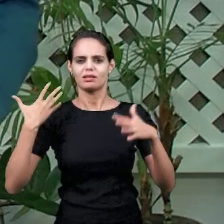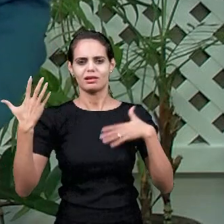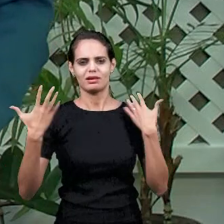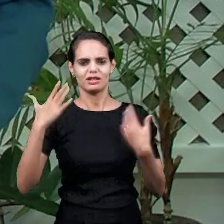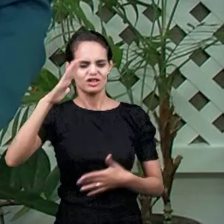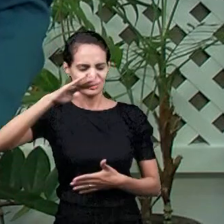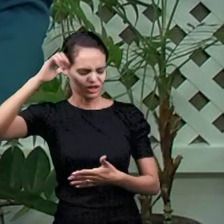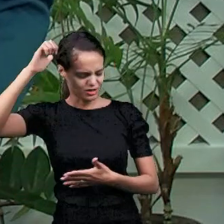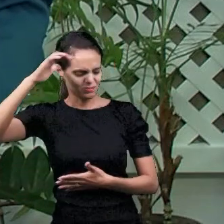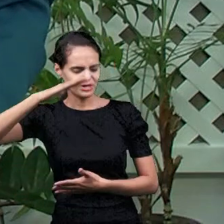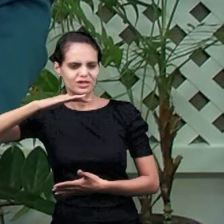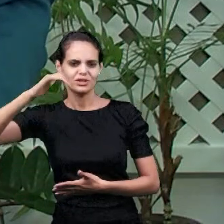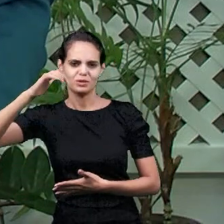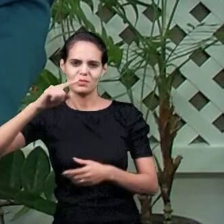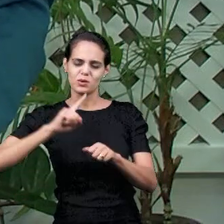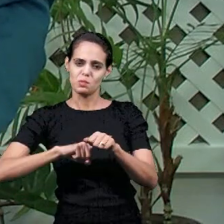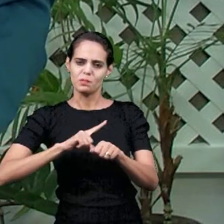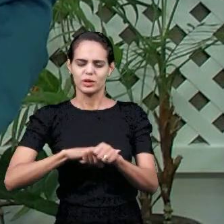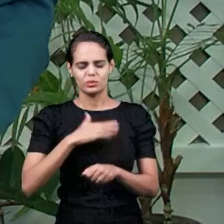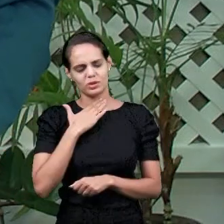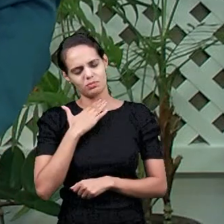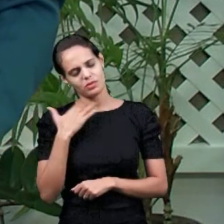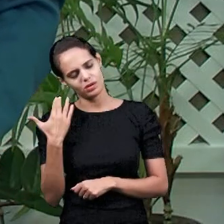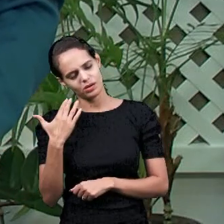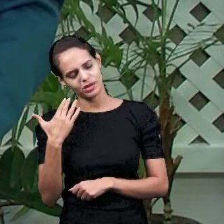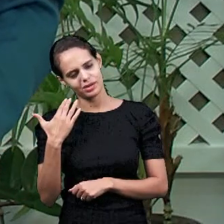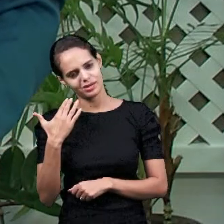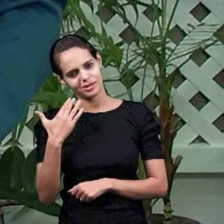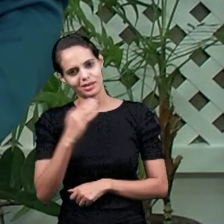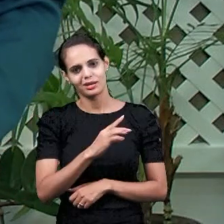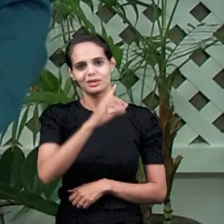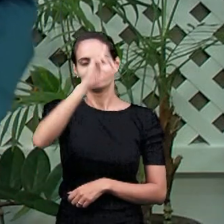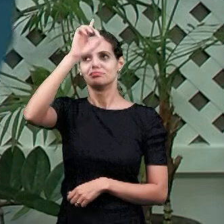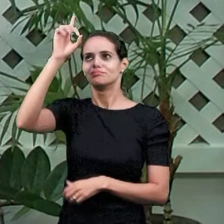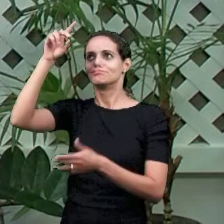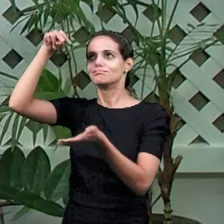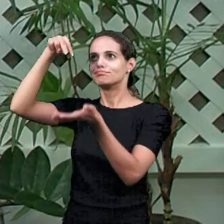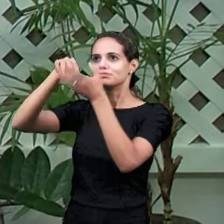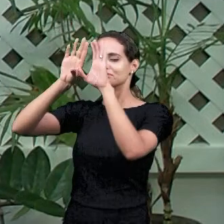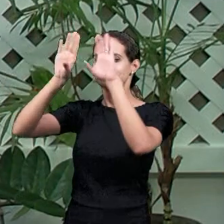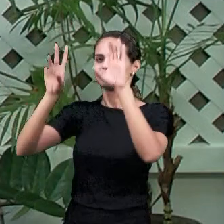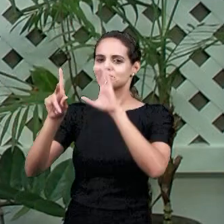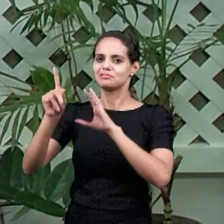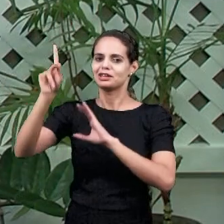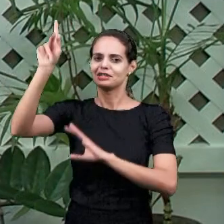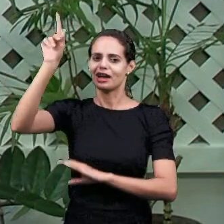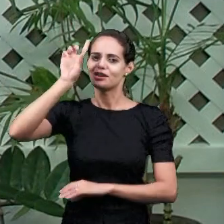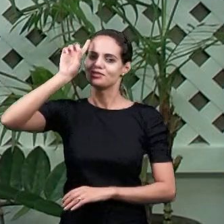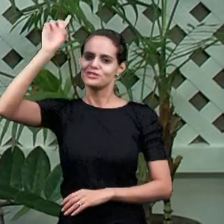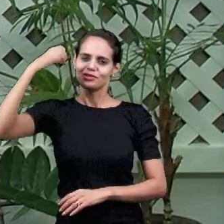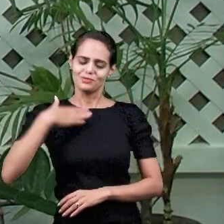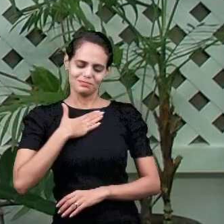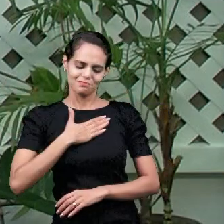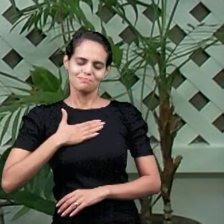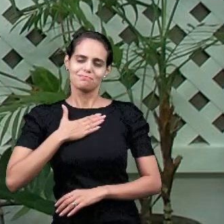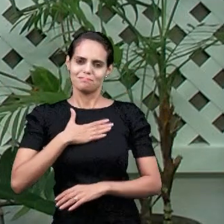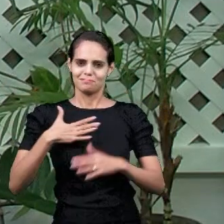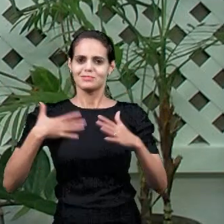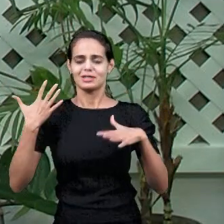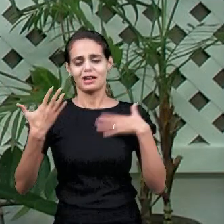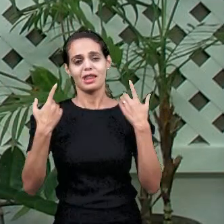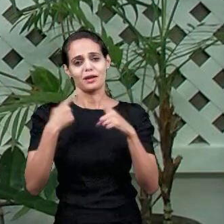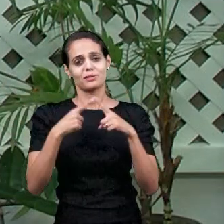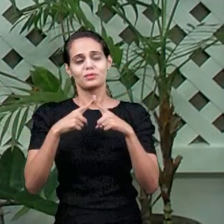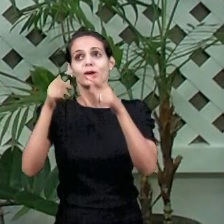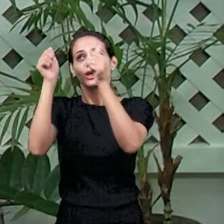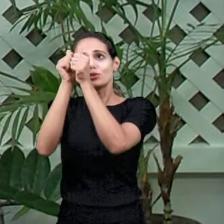qu'ils ont été ramassés dans le bon moment de leur témoignage, la vie qu'ils ont servi le Seigneur pour la gloire du Seigneur.